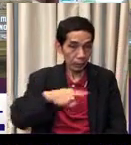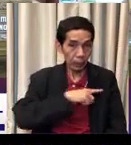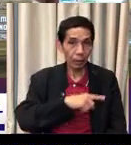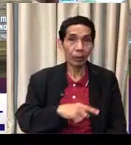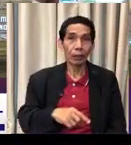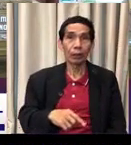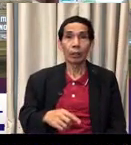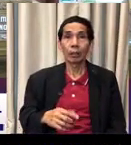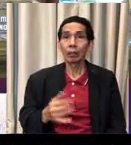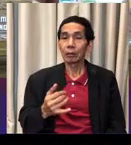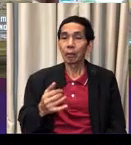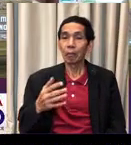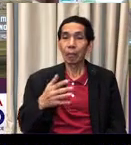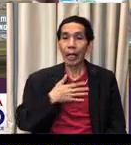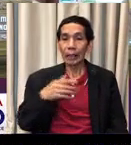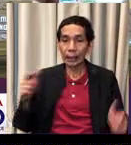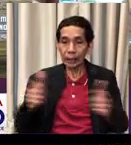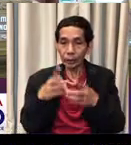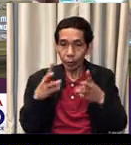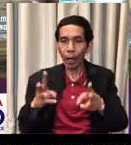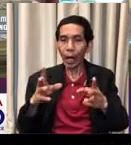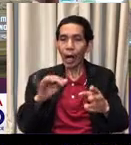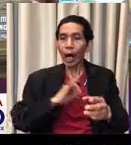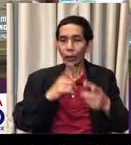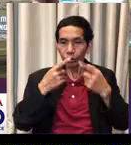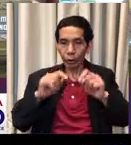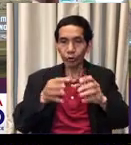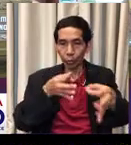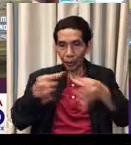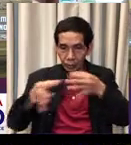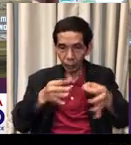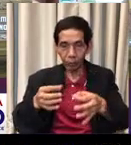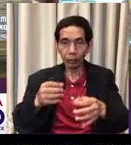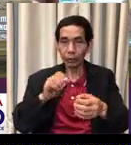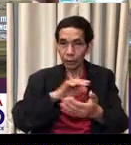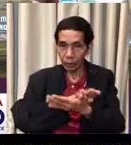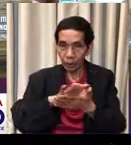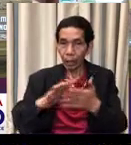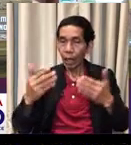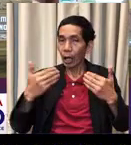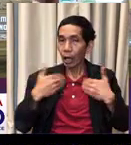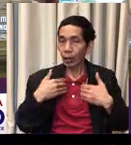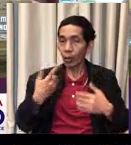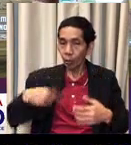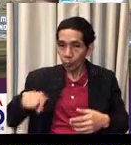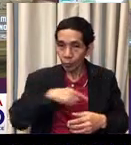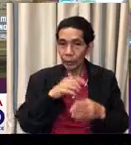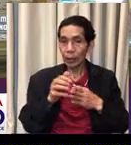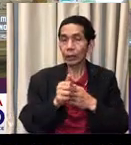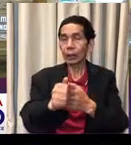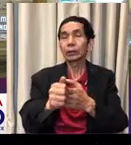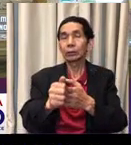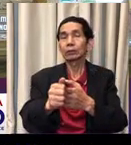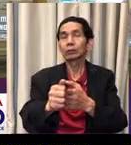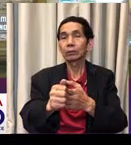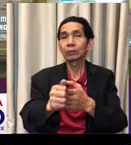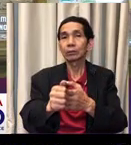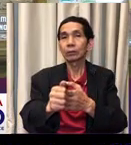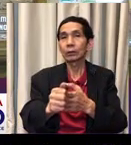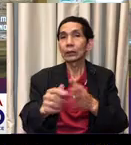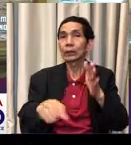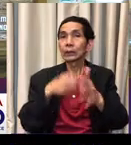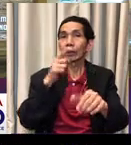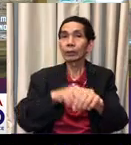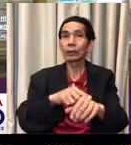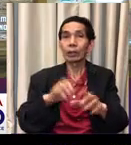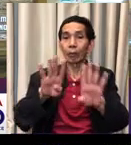ako sa maliit kong paraanan, pipilitin kong may paliwanag sa inyo ng mayos para magkaroon lang tayo ng guide. Kadalasan